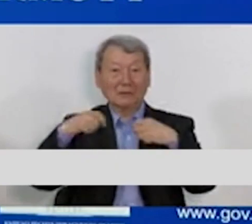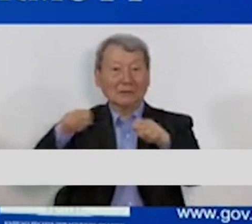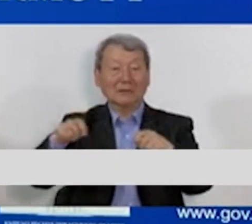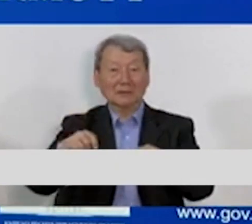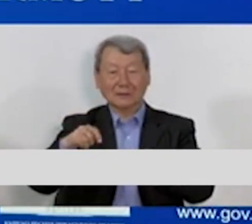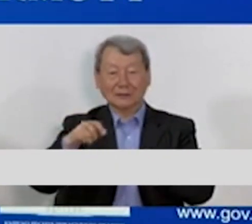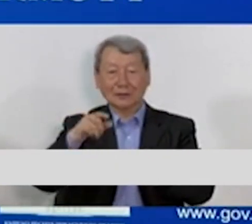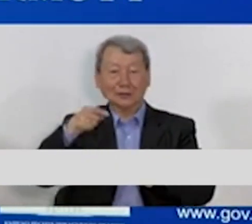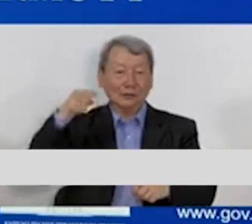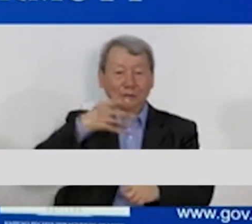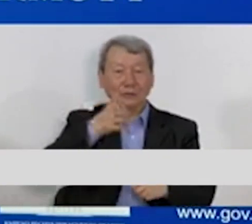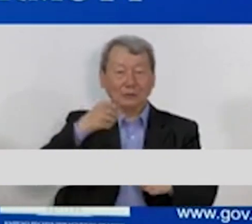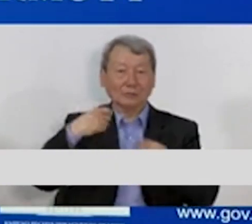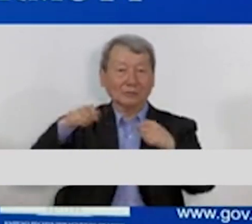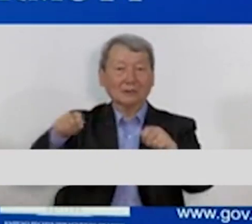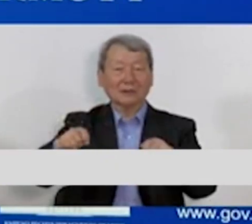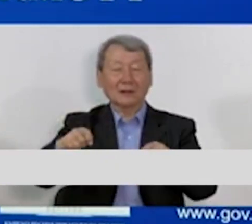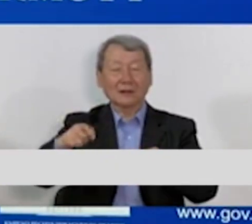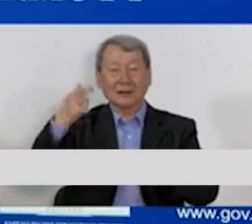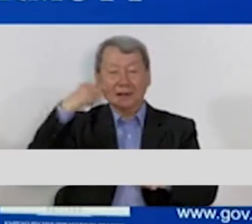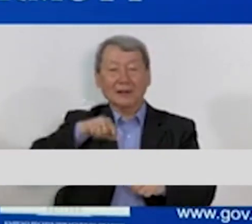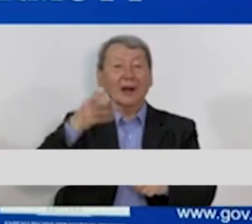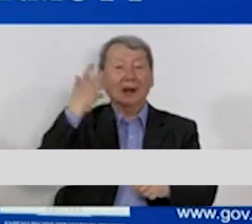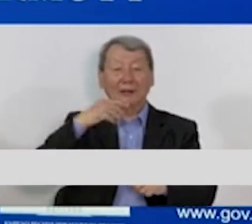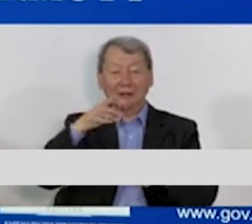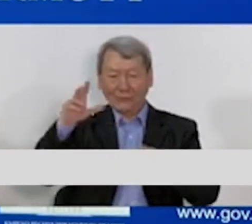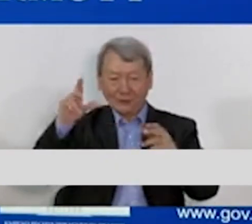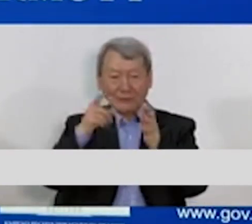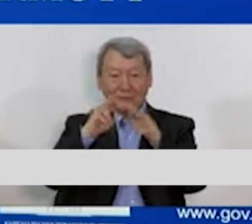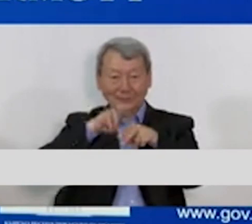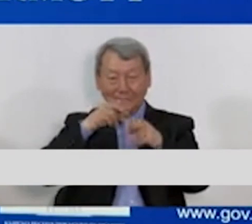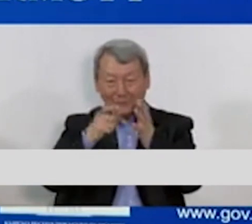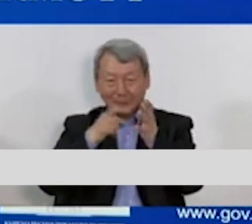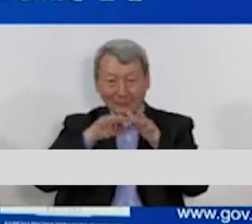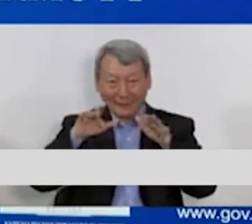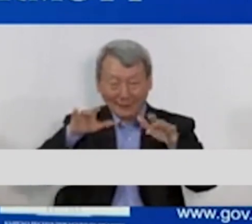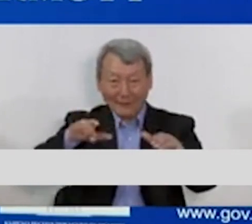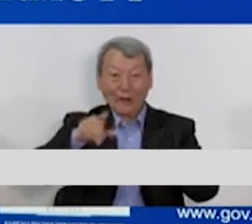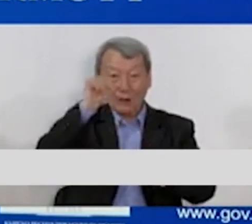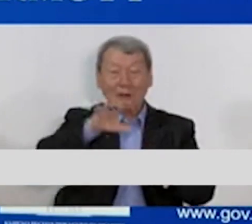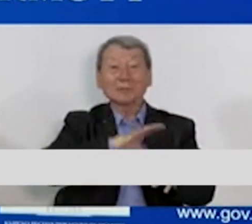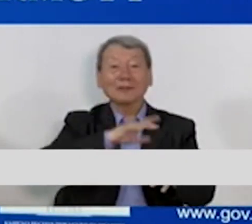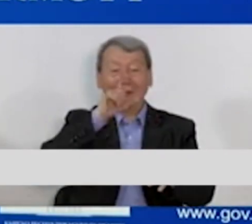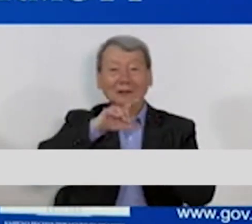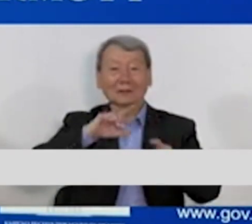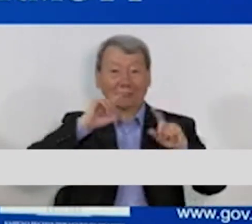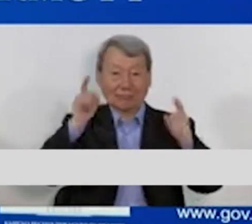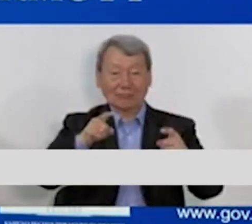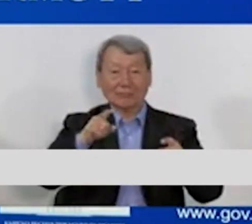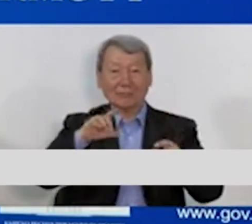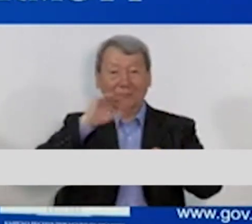пропуски по 1500 сомов. Значит, при проведении следственных мероприятий у данного гражданина было, значит,